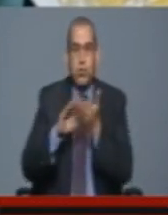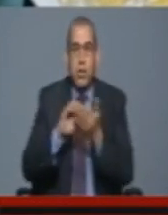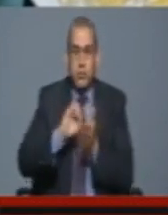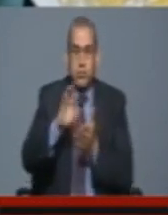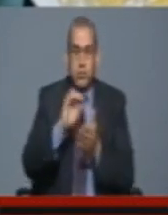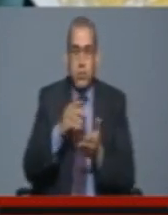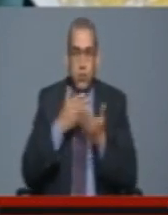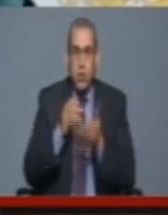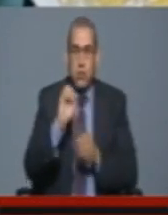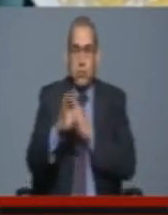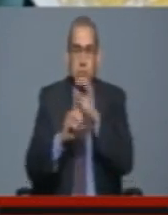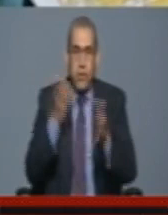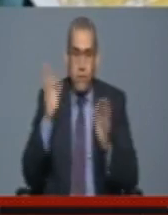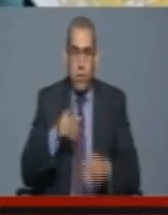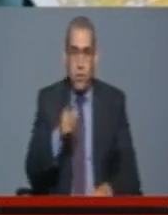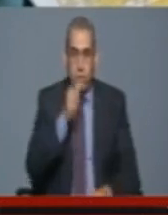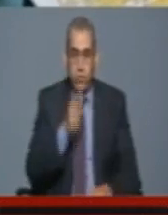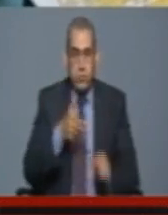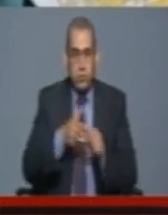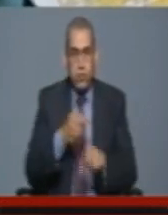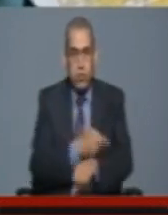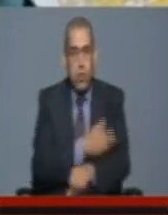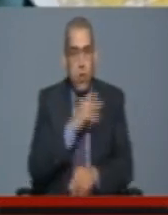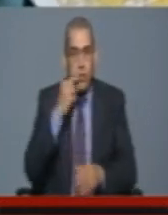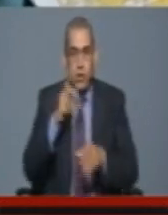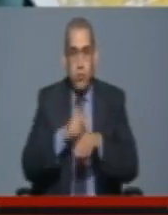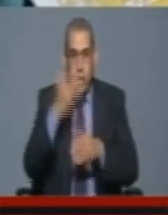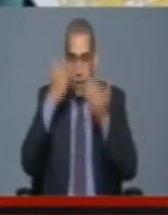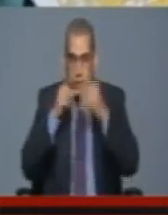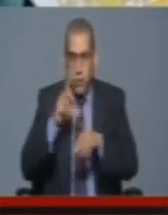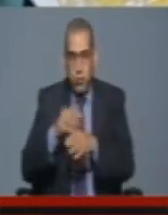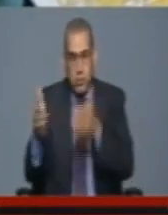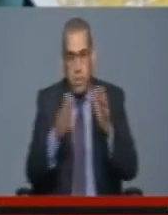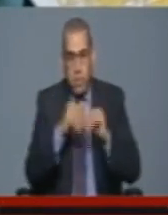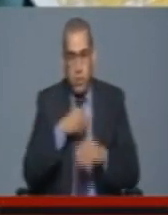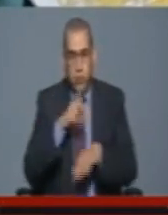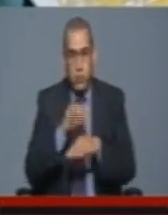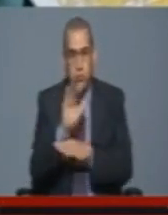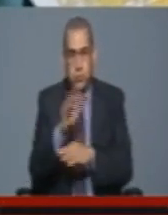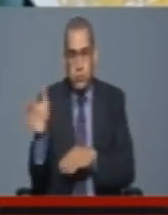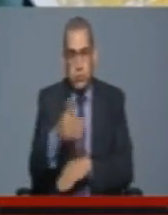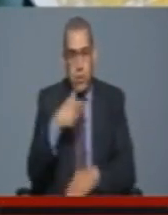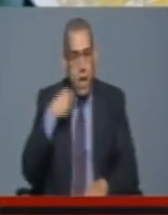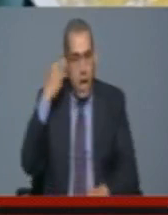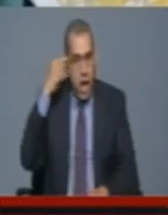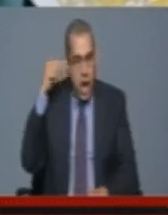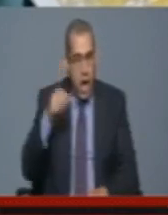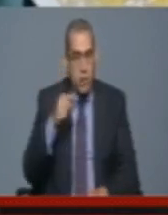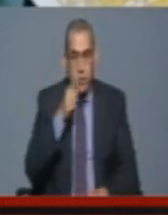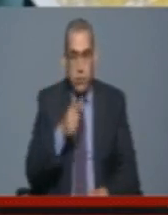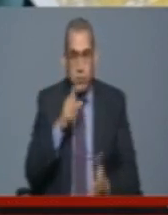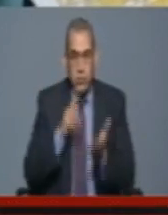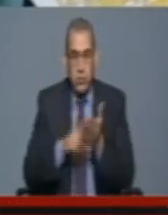والوقود، وكذا استقبال الجرحى والمصابين على الرغم من ضراوة وشدة